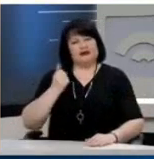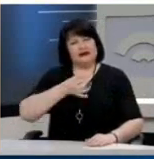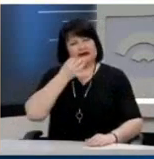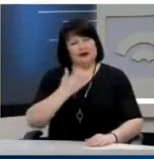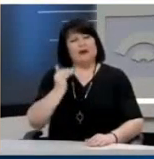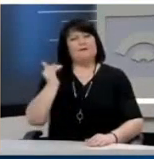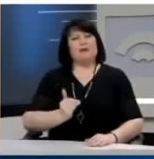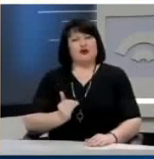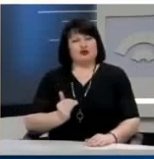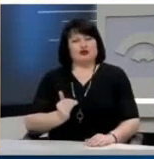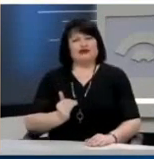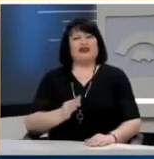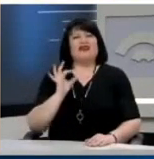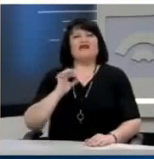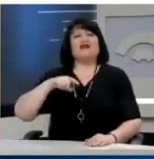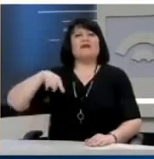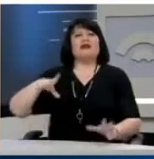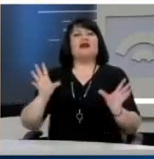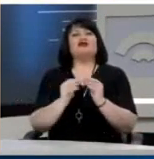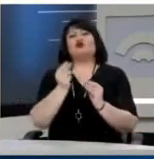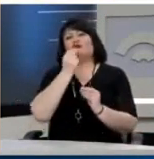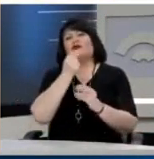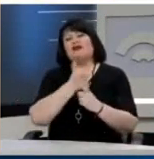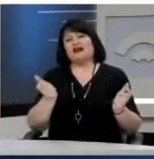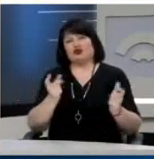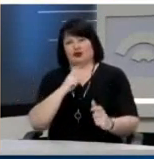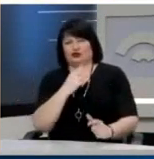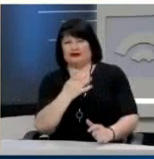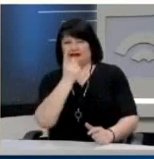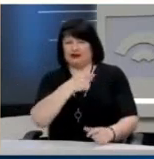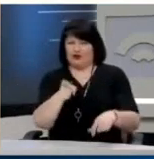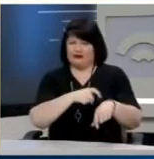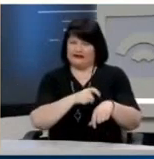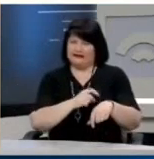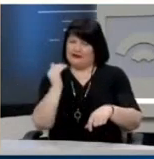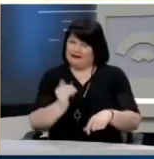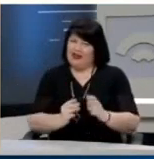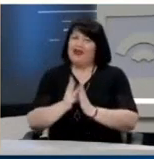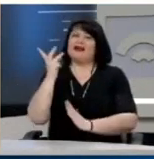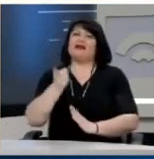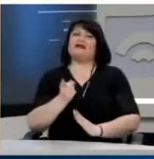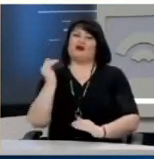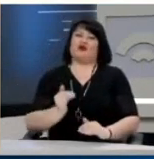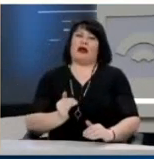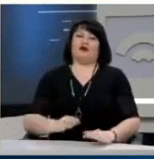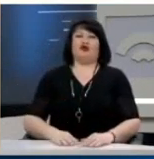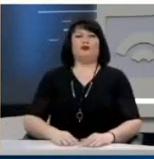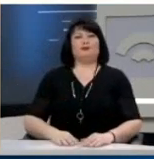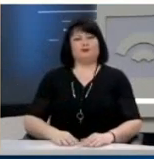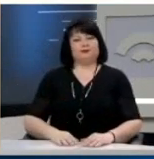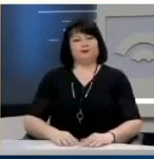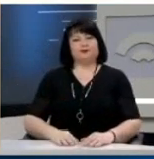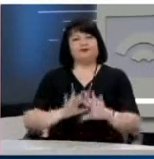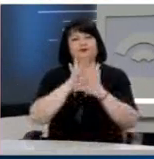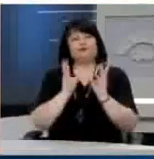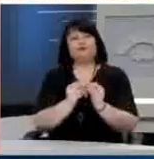την μείωση του ΦΠΑ στην εστίαση, από το 24% στο 13%. Τη μετάταξη